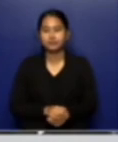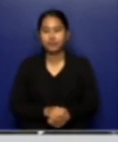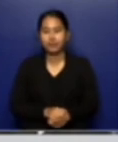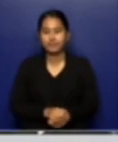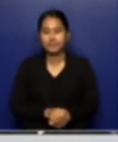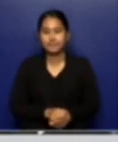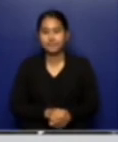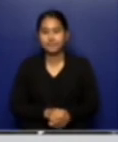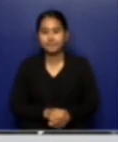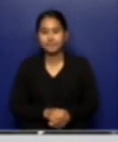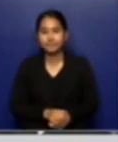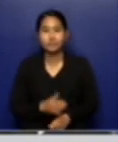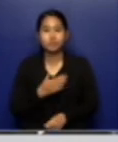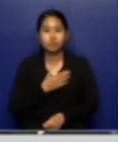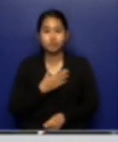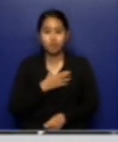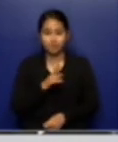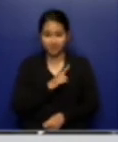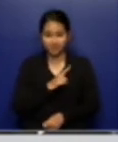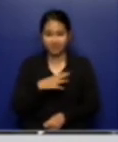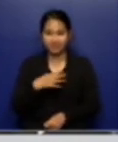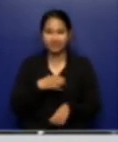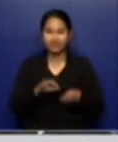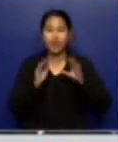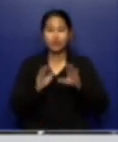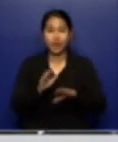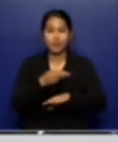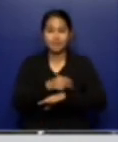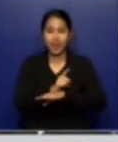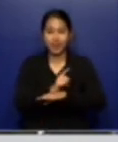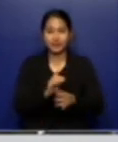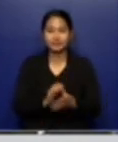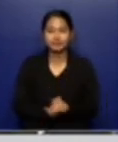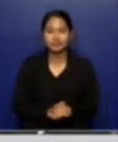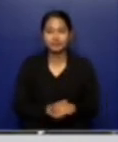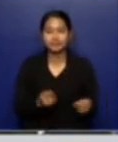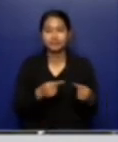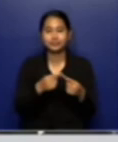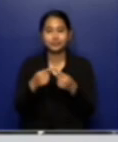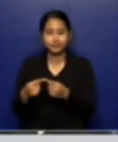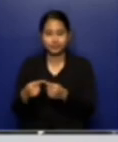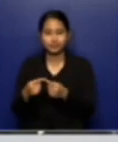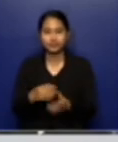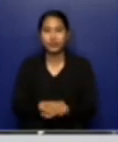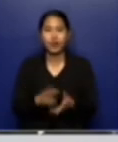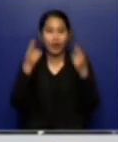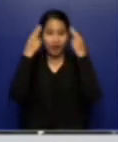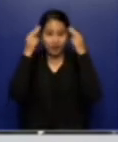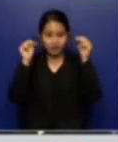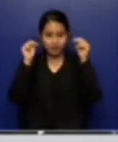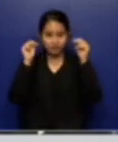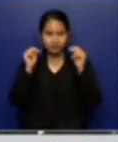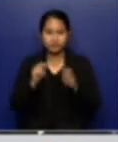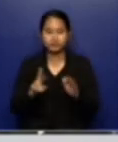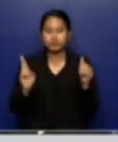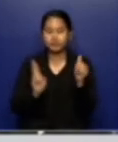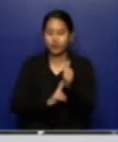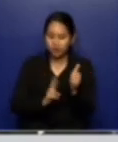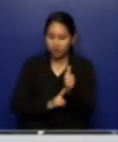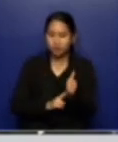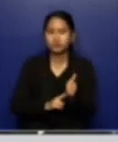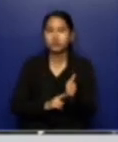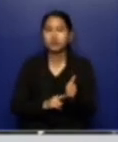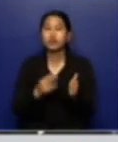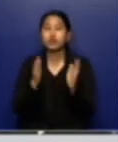นี่คือสิ่งที่ผมเองนะครับอยากจะฝากท่านประธานนะครับฝากท่านไปยังท่านนายกท่านรองนายกทั้งสองท่